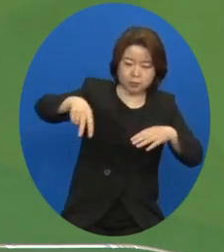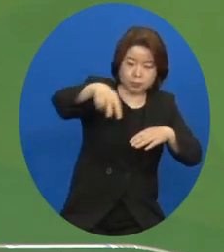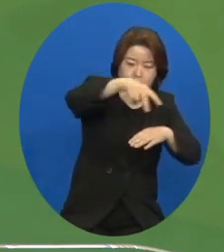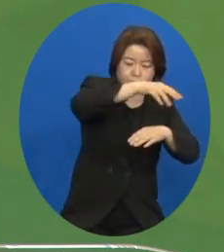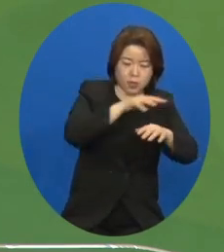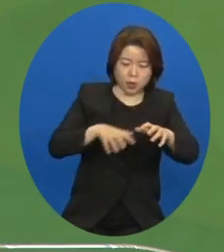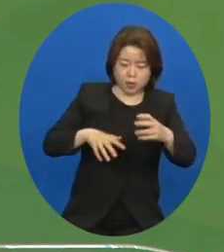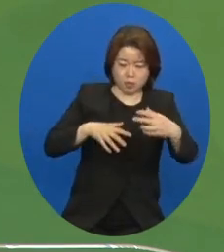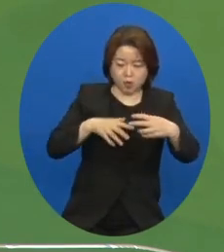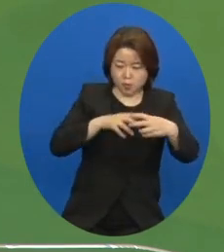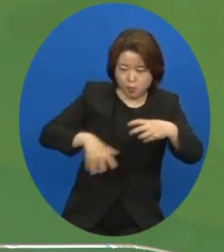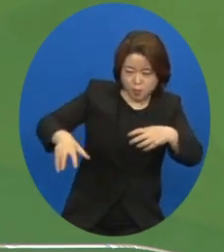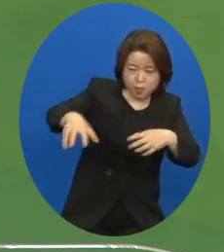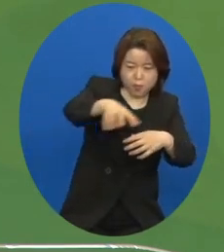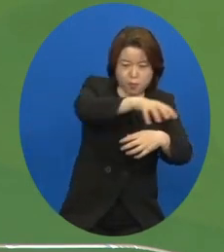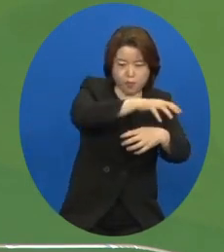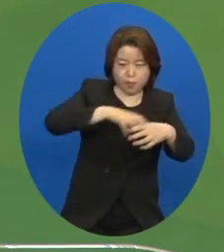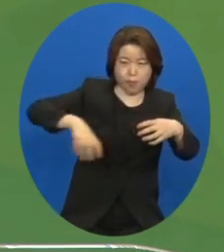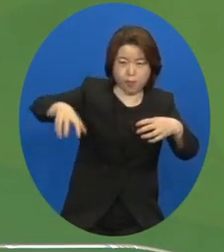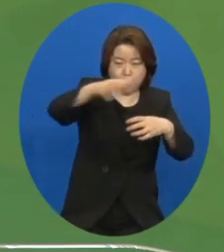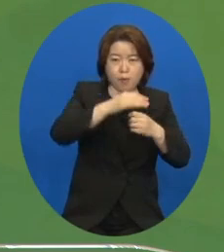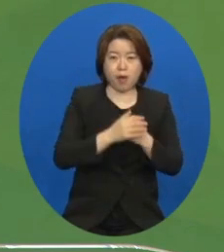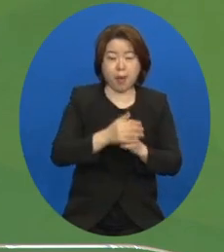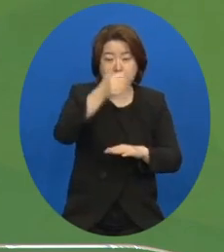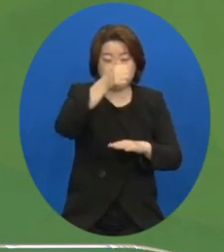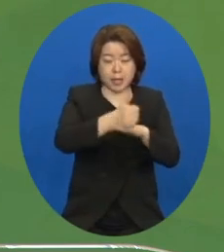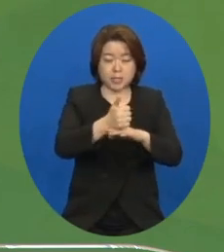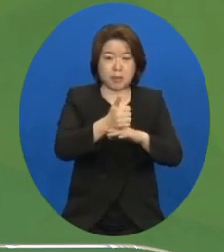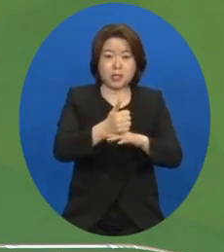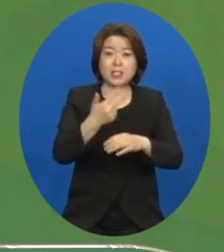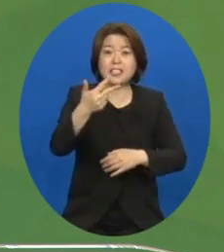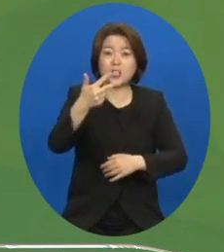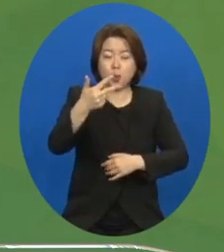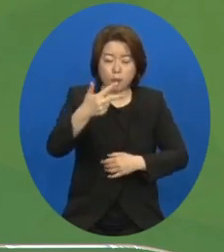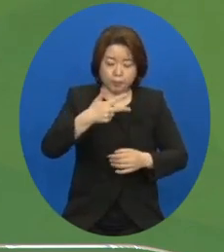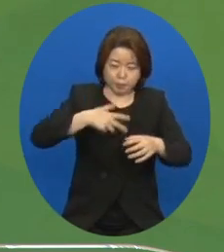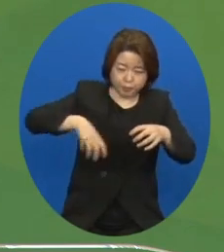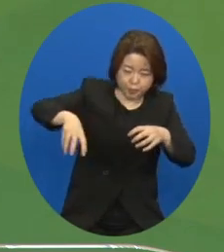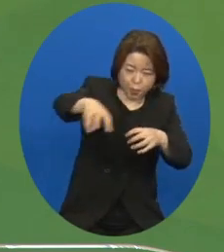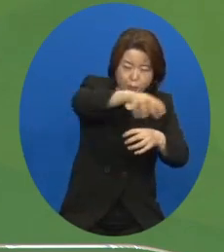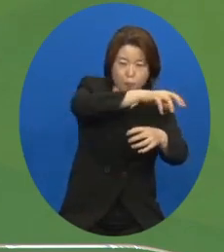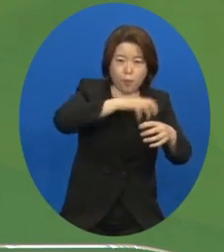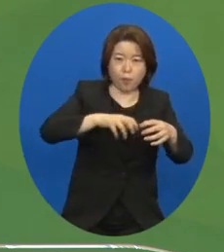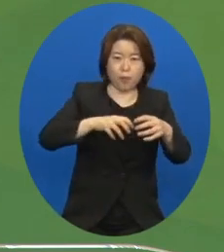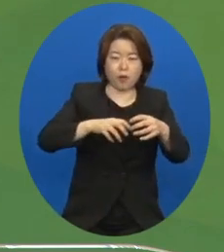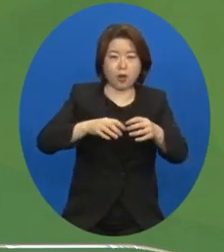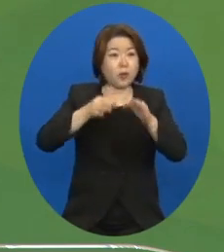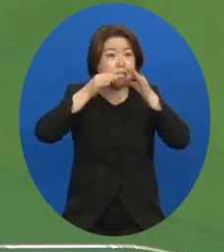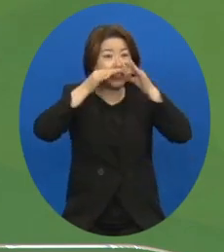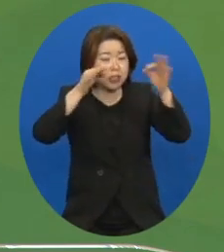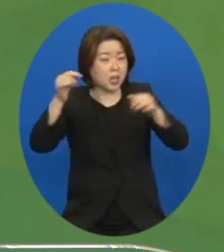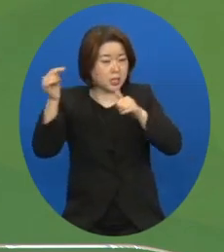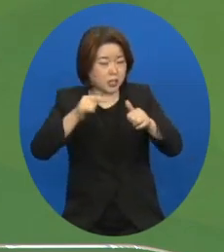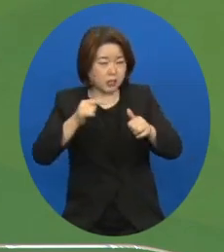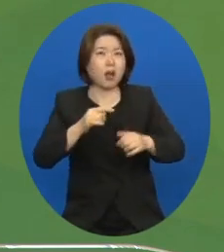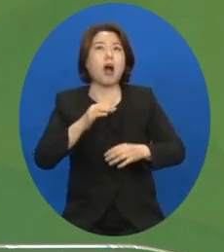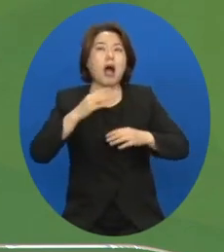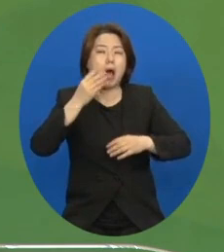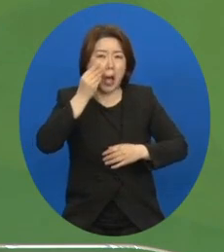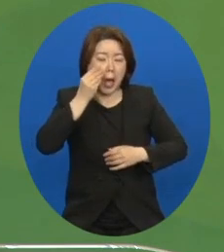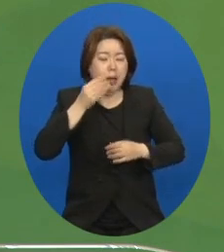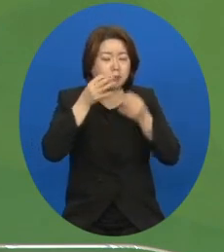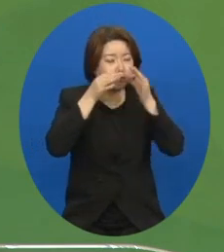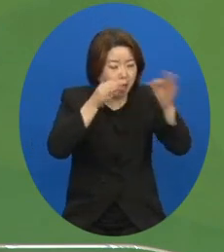했습니다. 마지막 날에는 일곱 번을 돕니다. 그리고 소리 지르라고 해서 소리를 지릅니다.